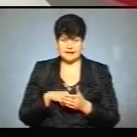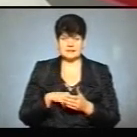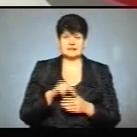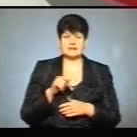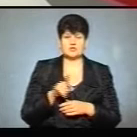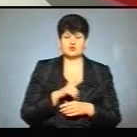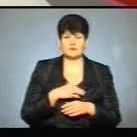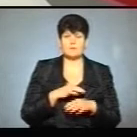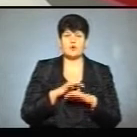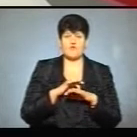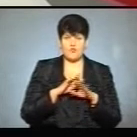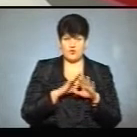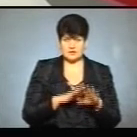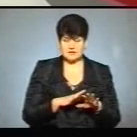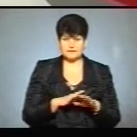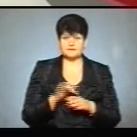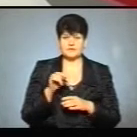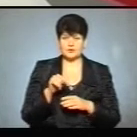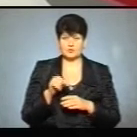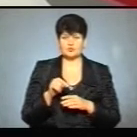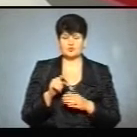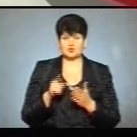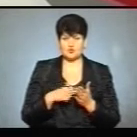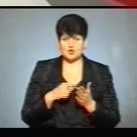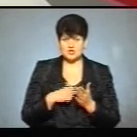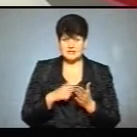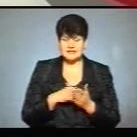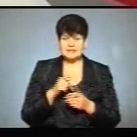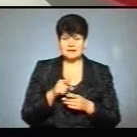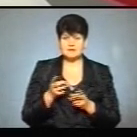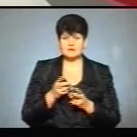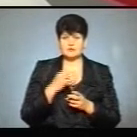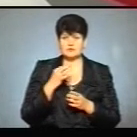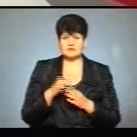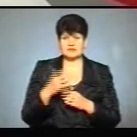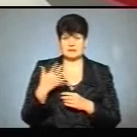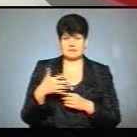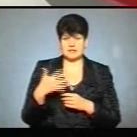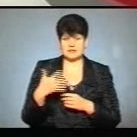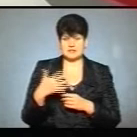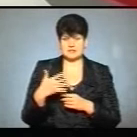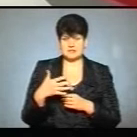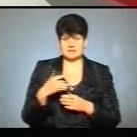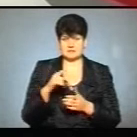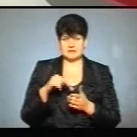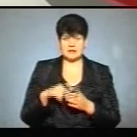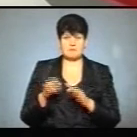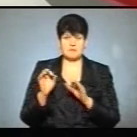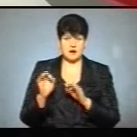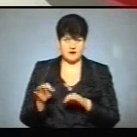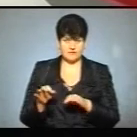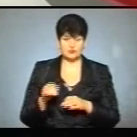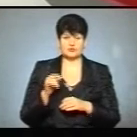ми проводили в тестовому зошиті, і з них треба було відповісти на 50 запитань правильно,